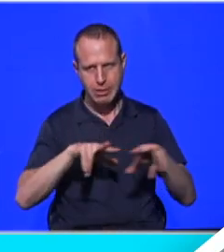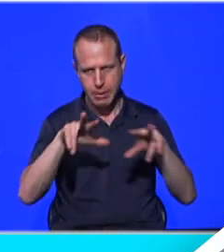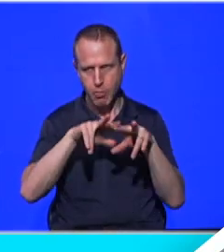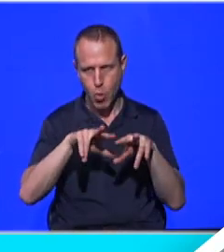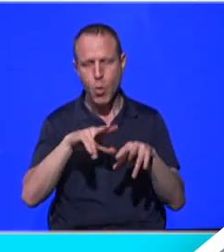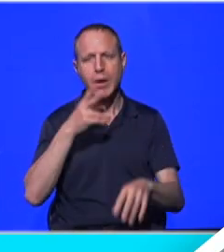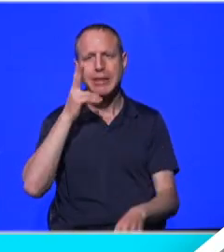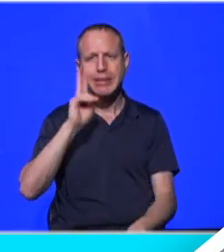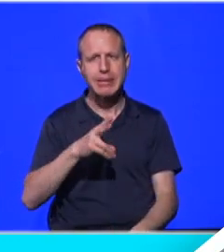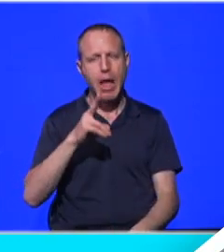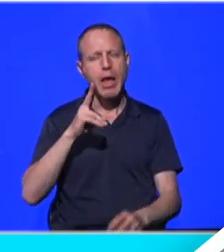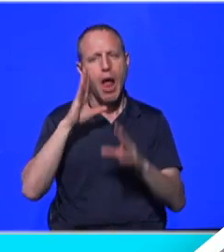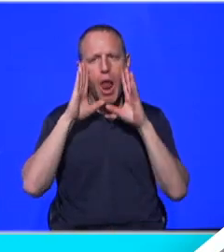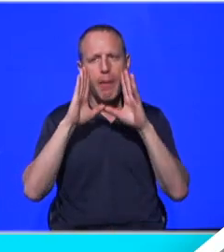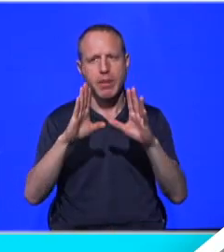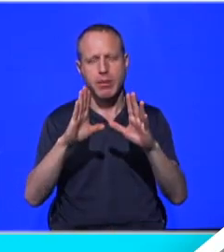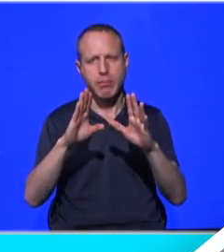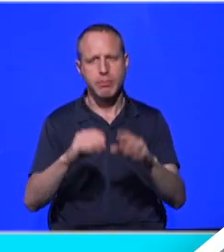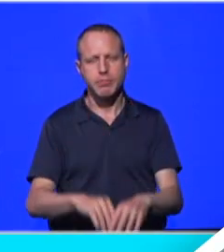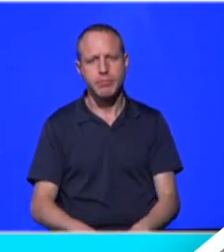צריך להאמין